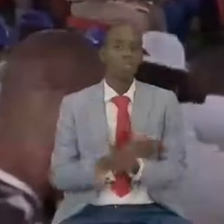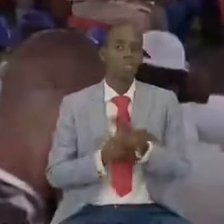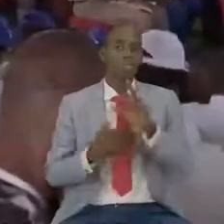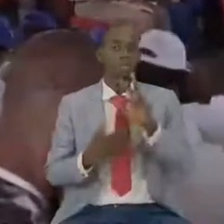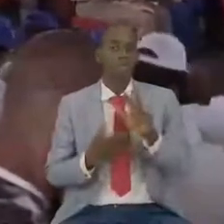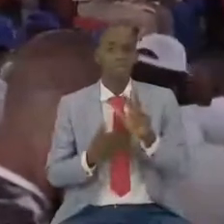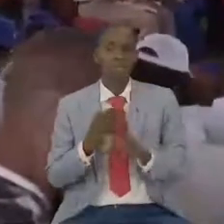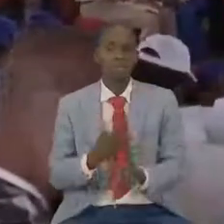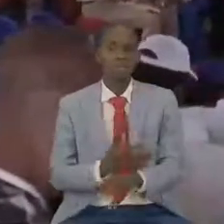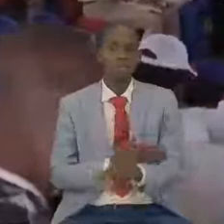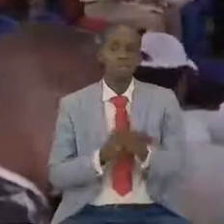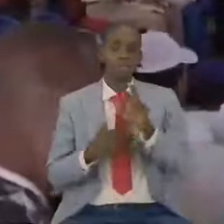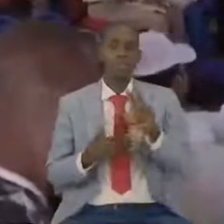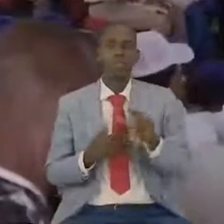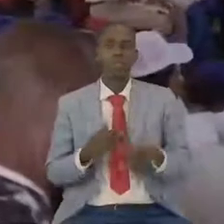Troisième élément,